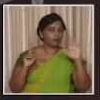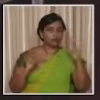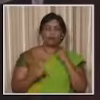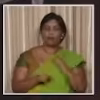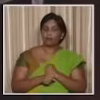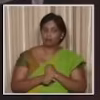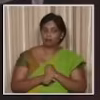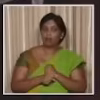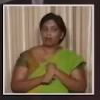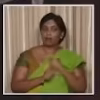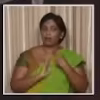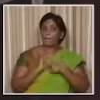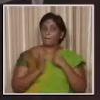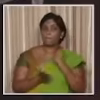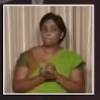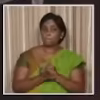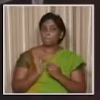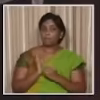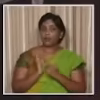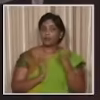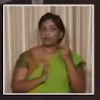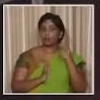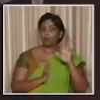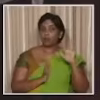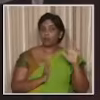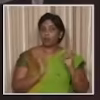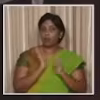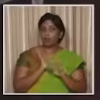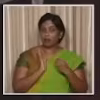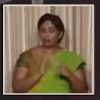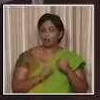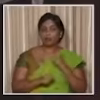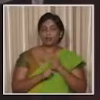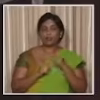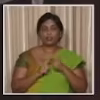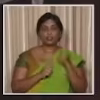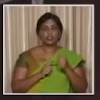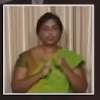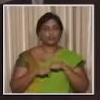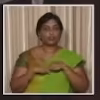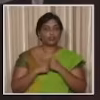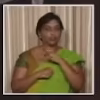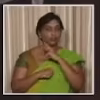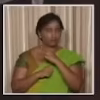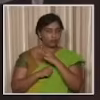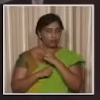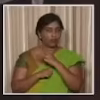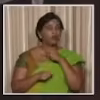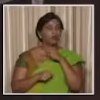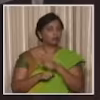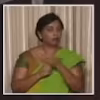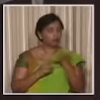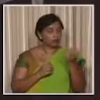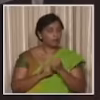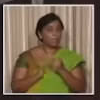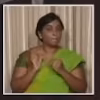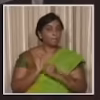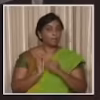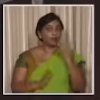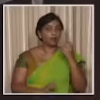රාජ්‍ය ලංකා බැංකුවෙන් මිලියන 299ක ණය මුදලක් රාජ්‍ය ඉංජිනේරු සංස්ථාවට මිලියන 300ක් මේ කරලා